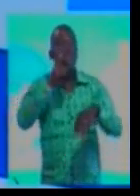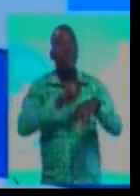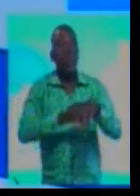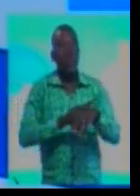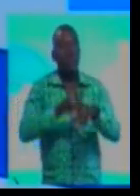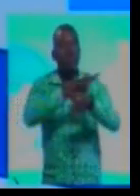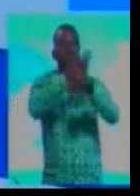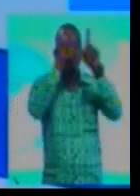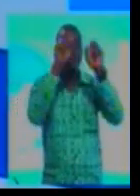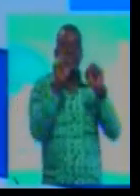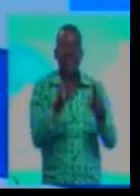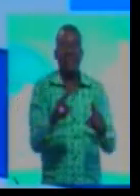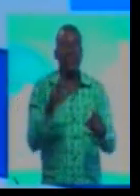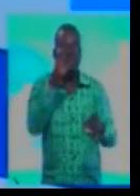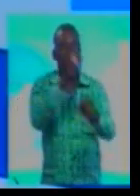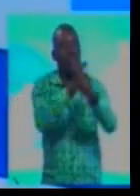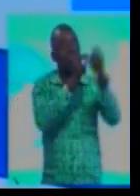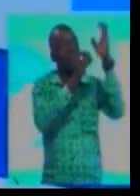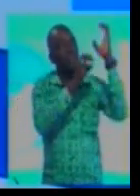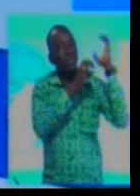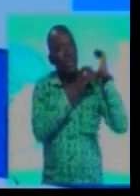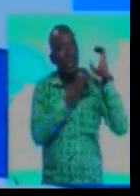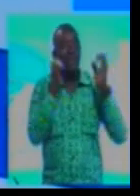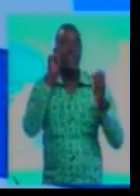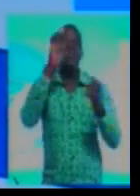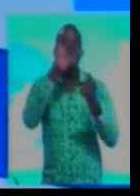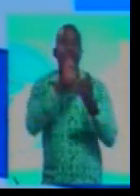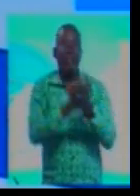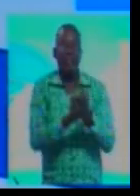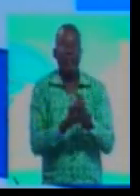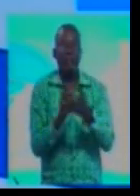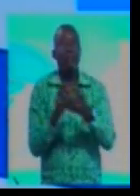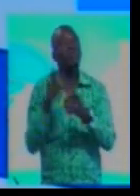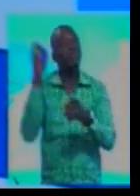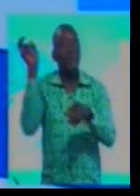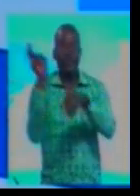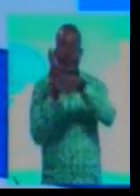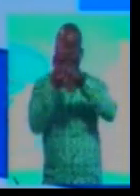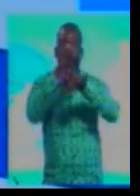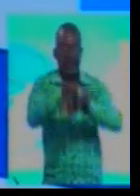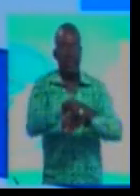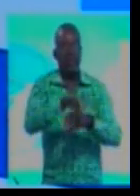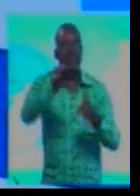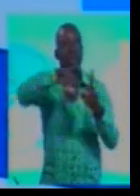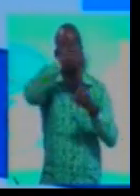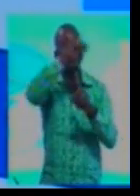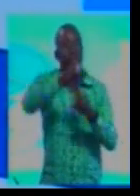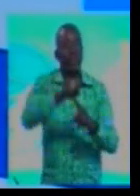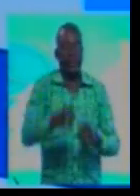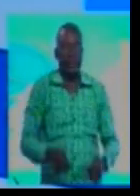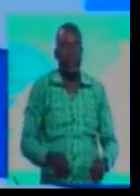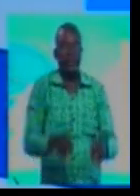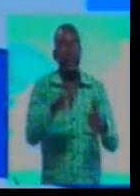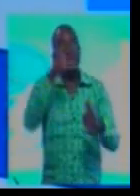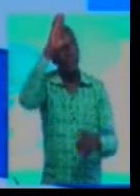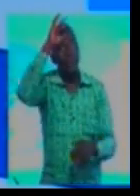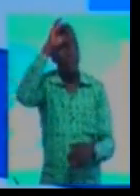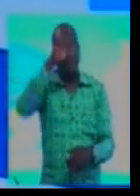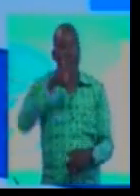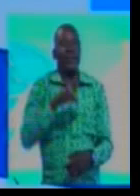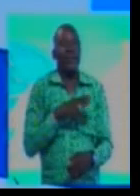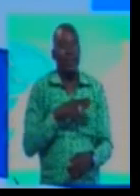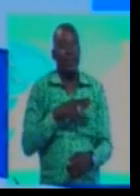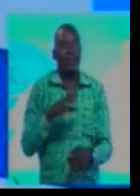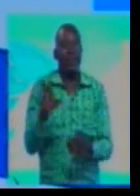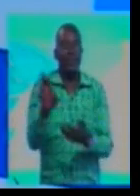la question de la prise en charge des femmes victimes de violences en situation d'urgence humanitaire. Le